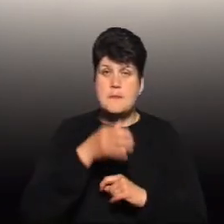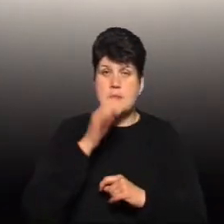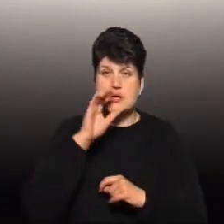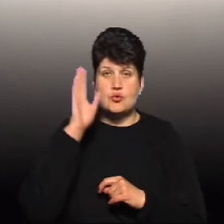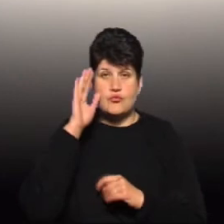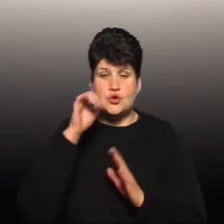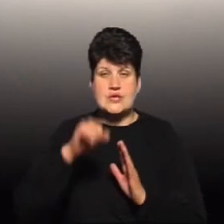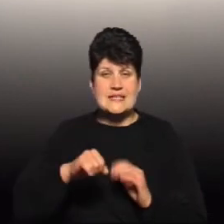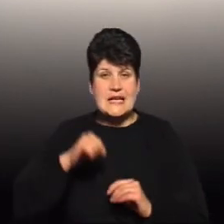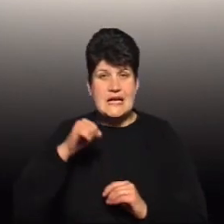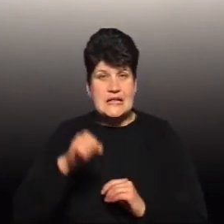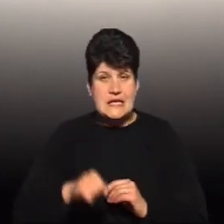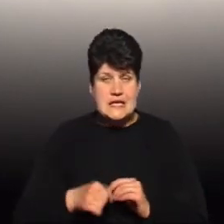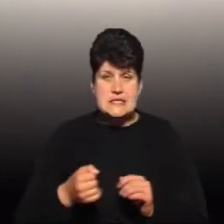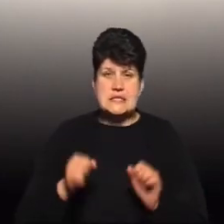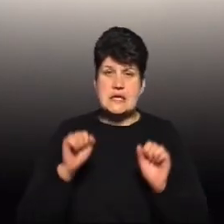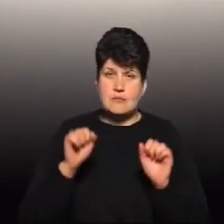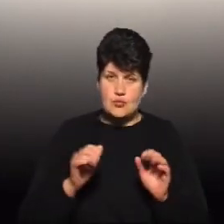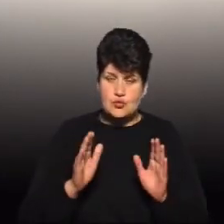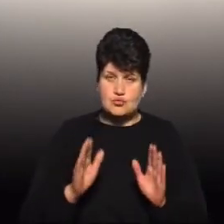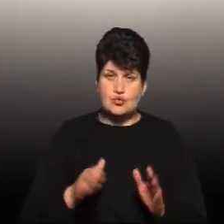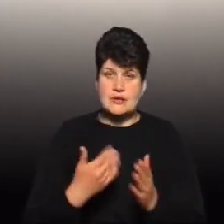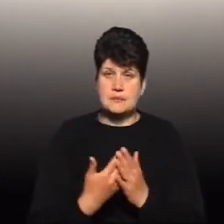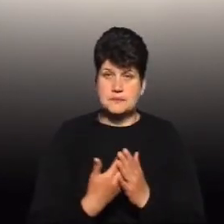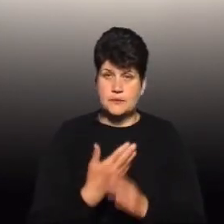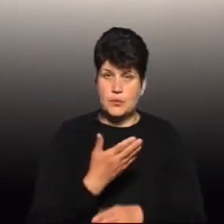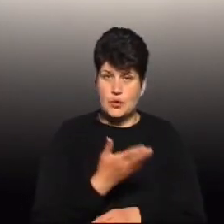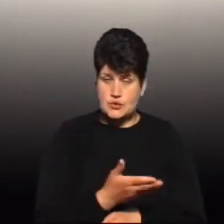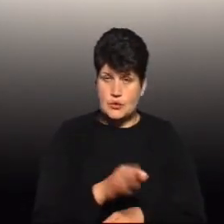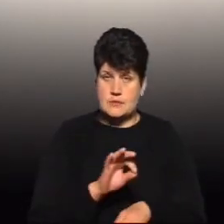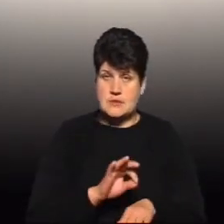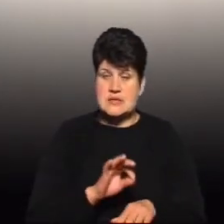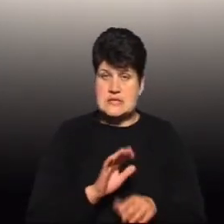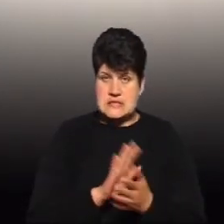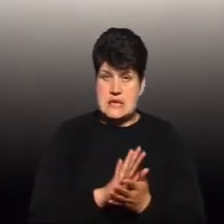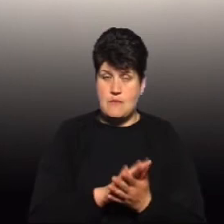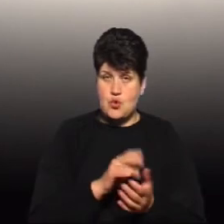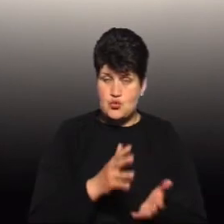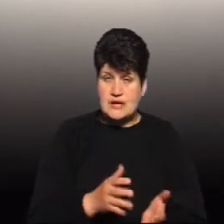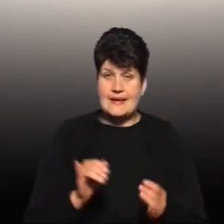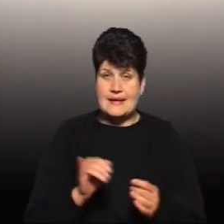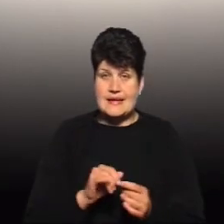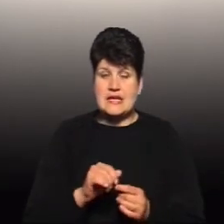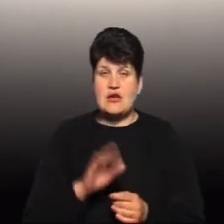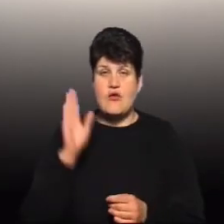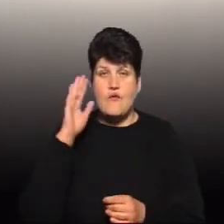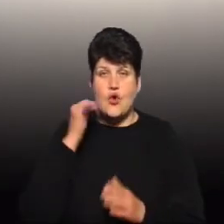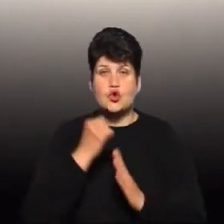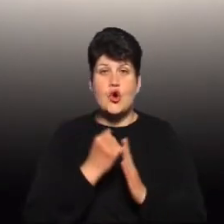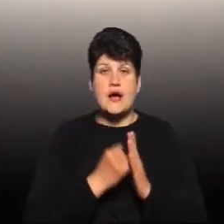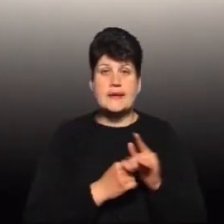скриниць, які можуть бути якраз показником того забруднення. Ну і сам водоканал